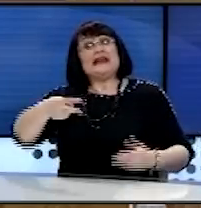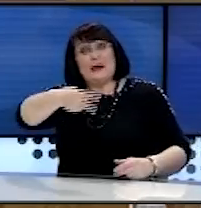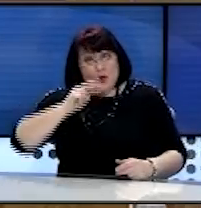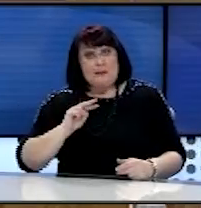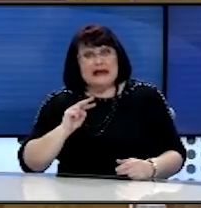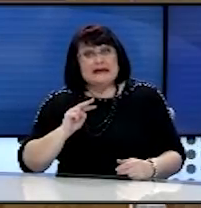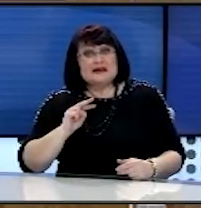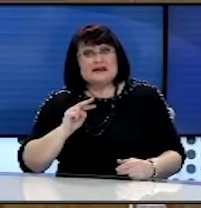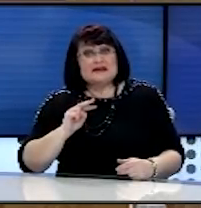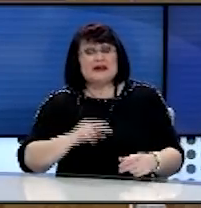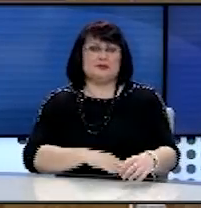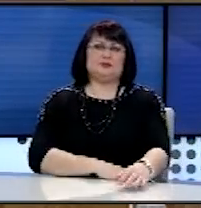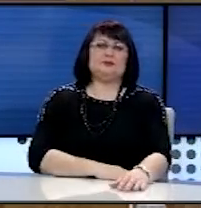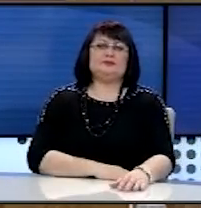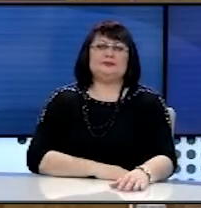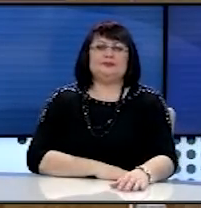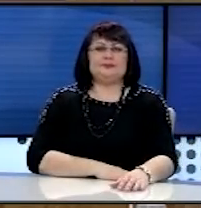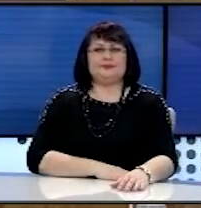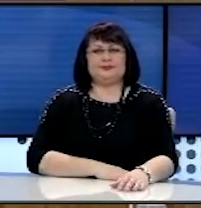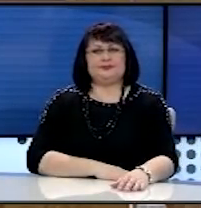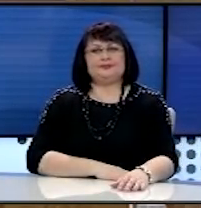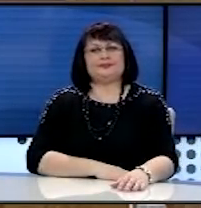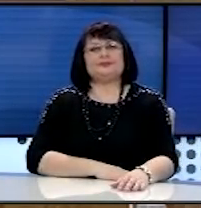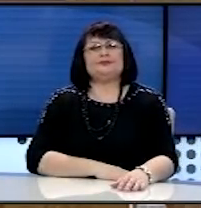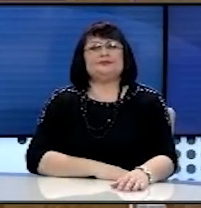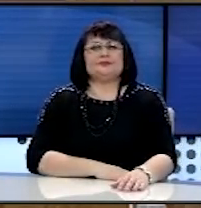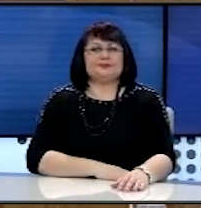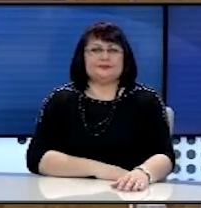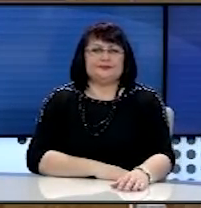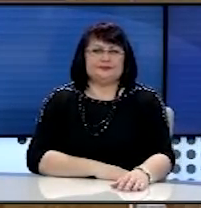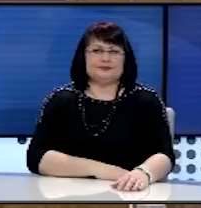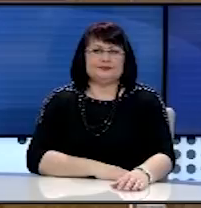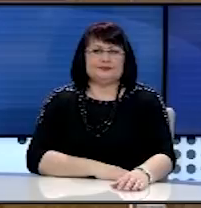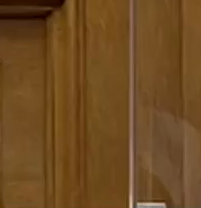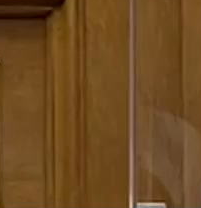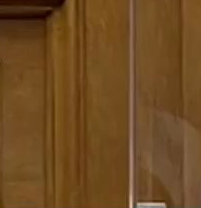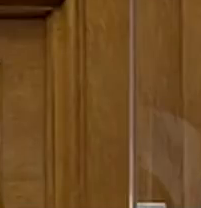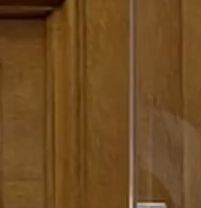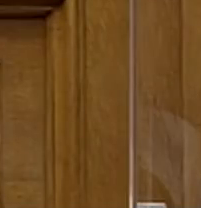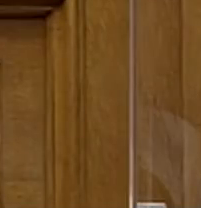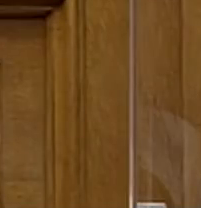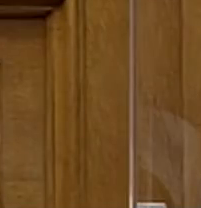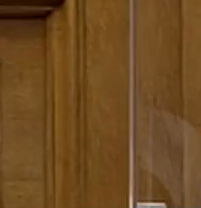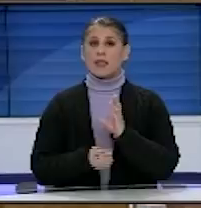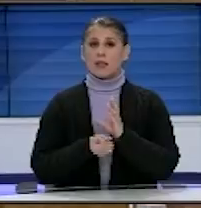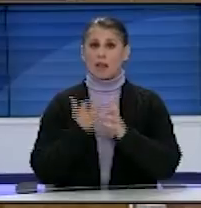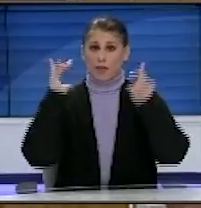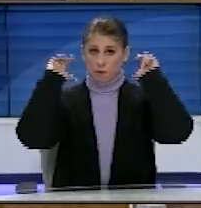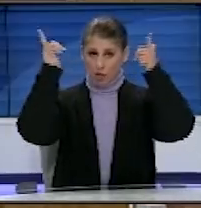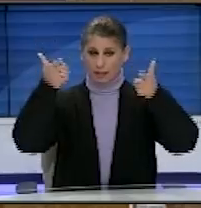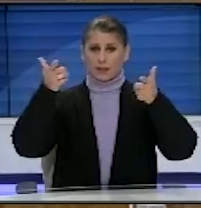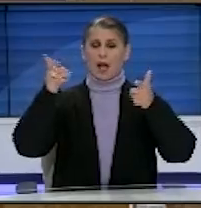απαντήσει? Κάποιος από τη Νέα Δημοκρατία, το ΠΑΣΟΚ, το συνασπισμό ΣΥΡΙΖΑ τώρα, που μάλιστα έσερνε τότε το χορό